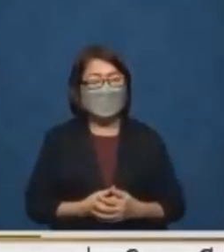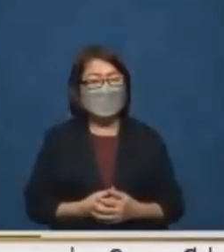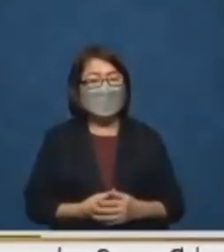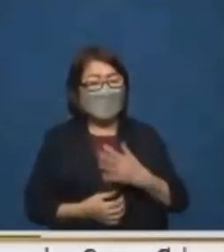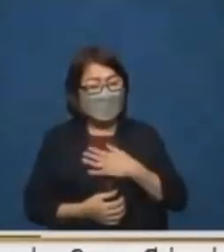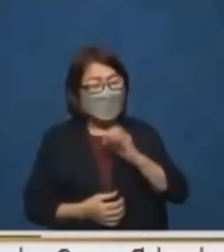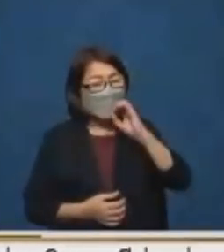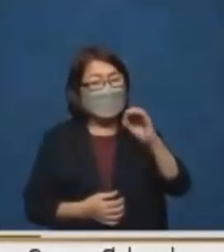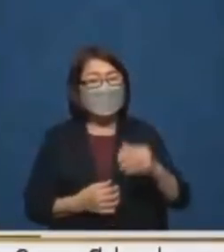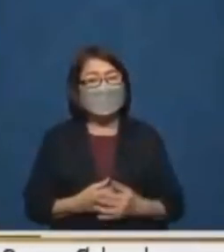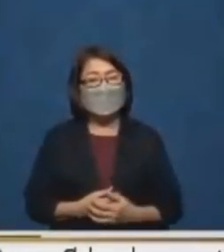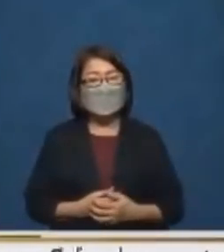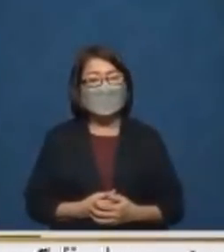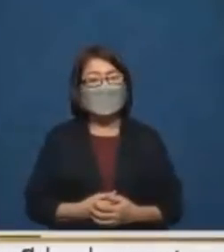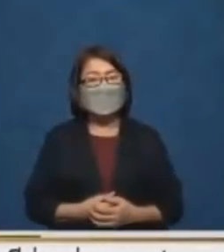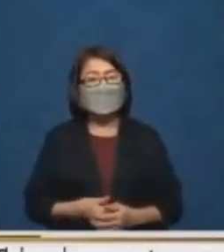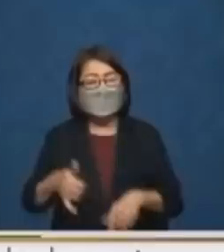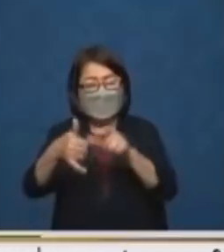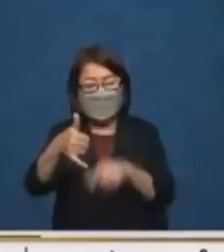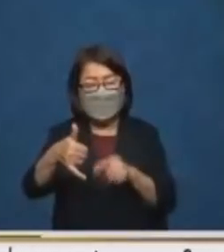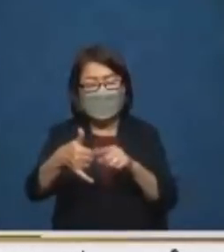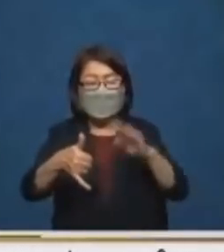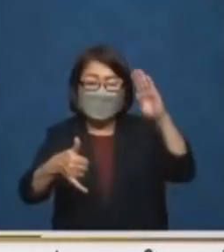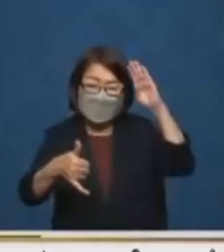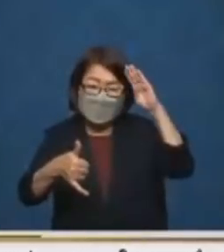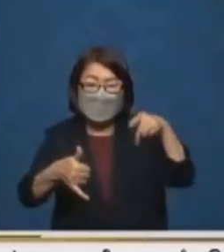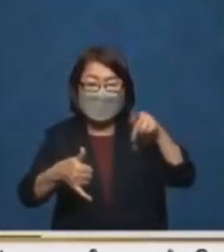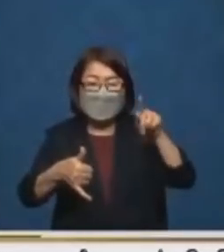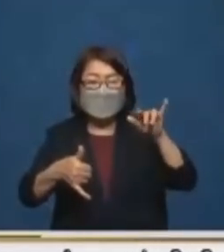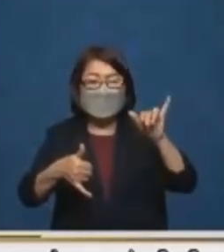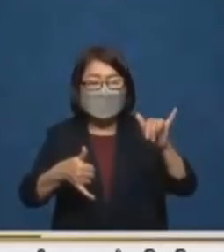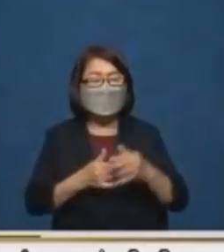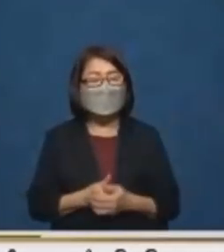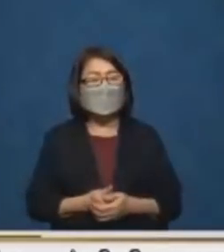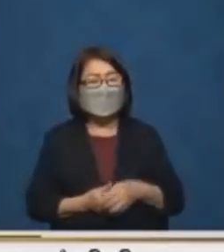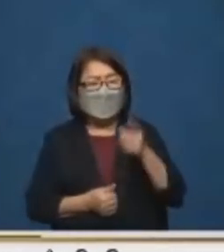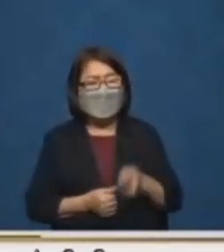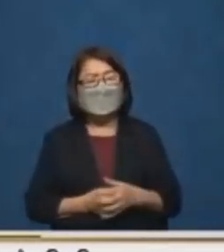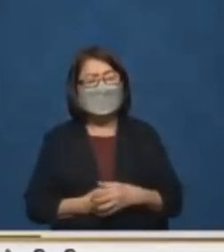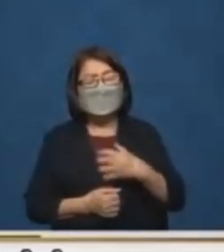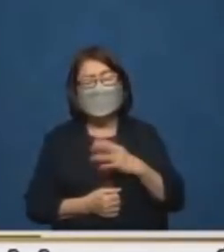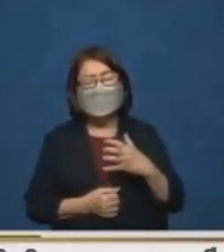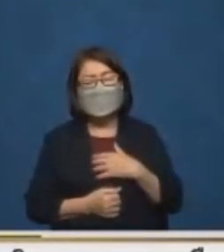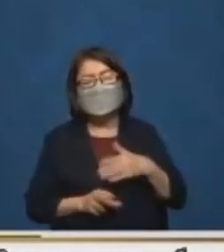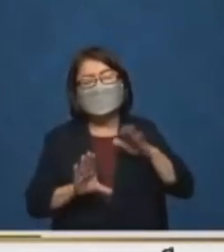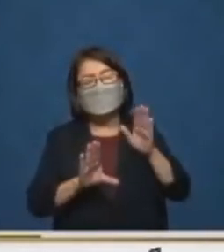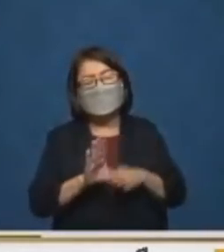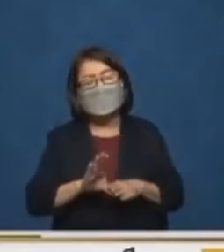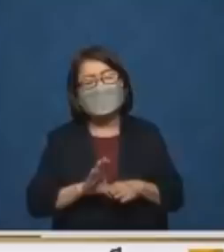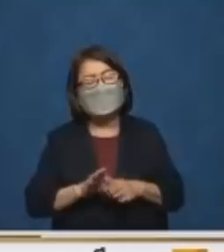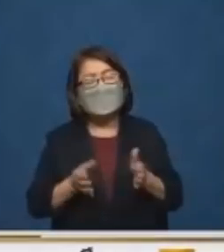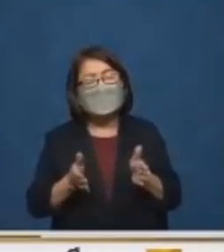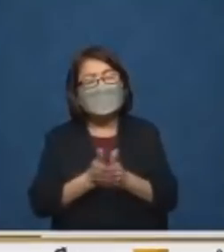ผมเรีนว่าผลเอกประยุติมีเจตนาที่ไม่อยากเข้าร่มควการ COVECตั้แต่